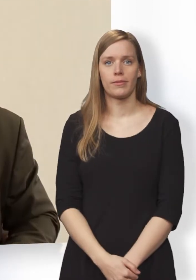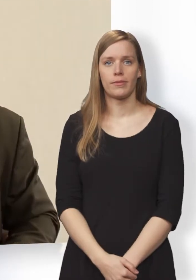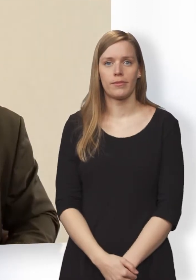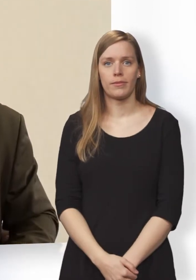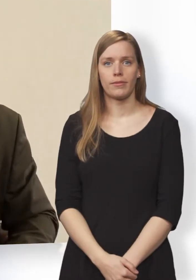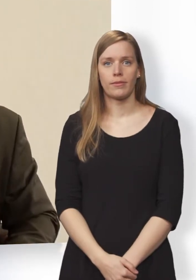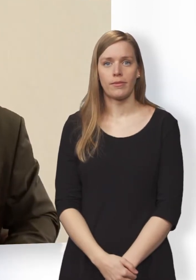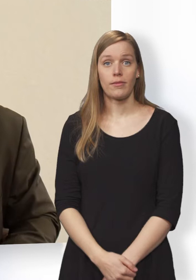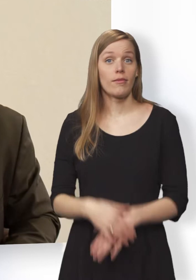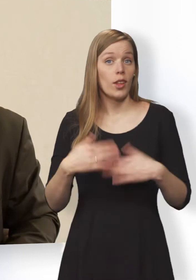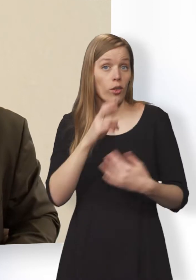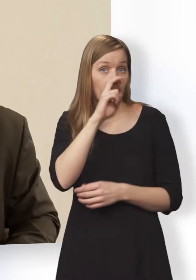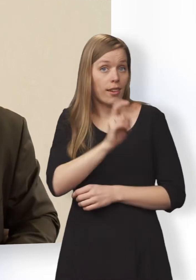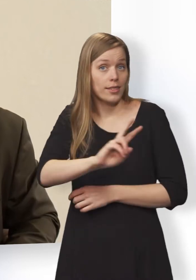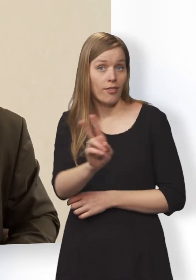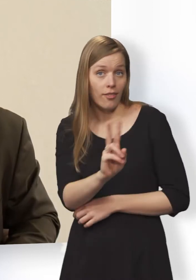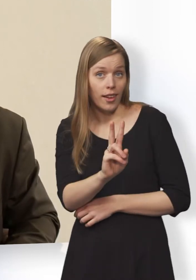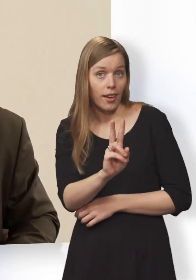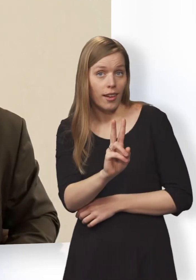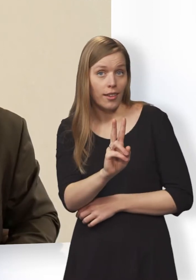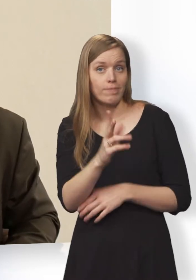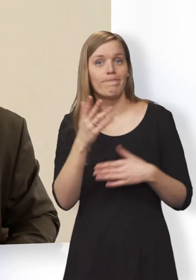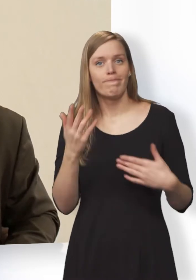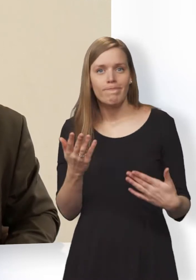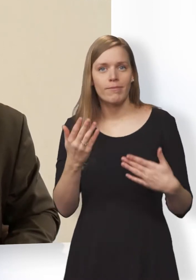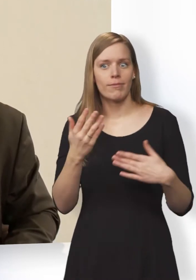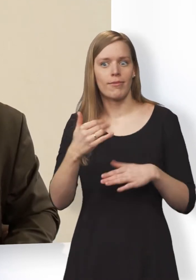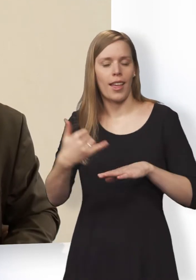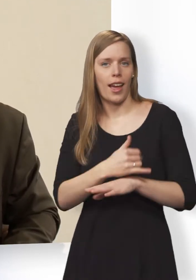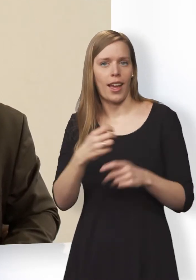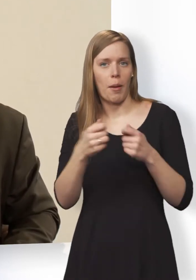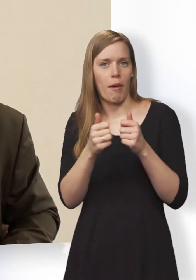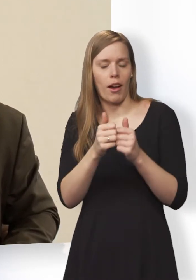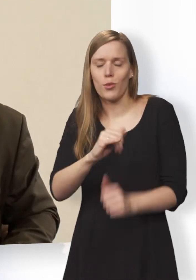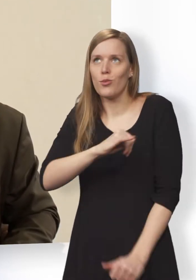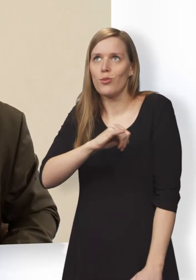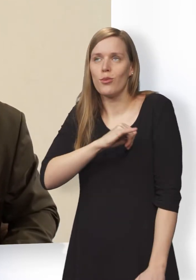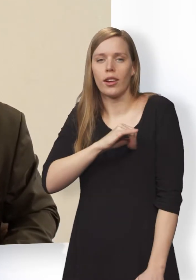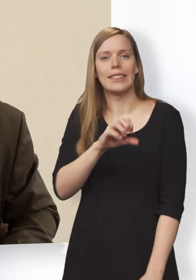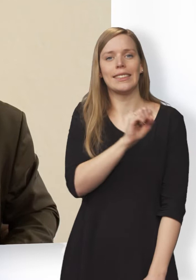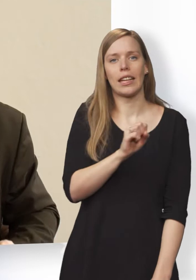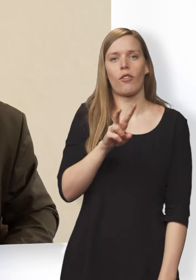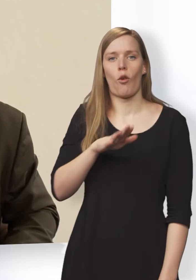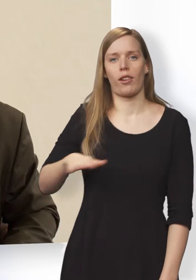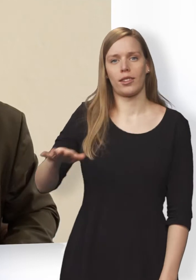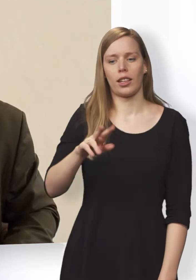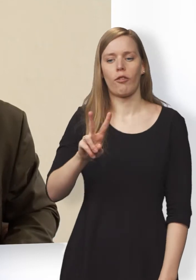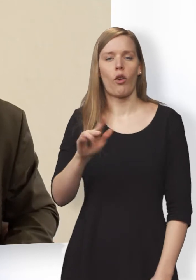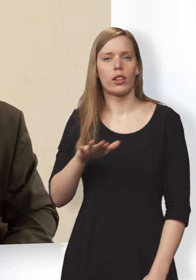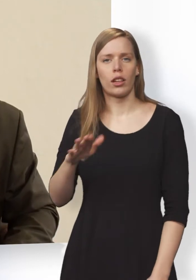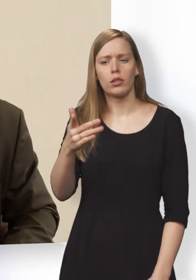sogar sollten das schöne das höchsten ein ganz interessantes ehepaar sigrid und folkert folkers